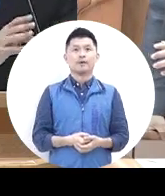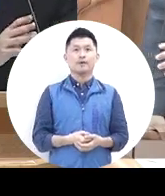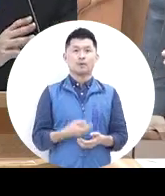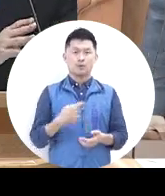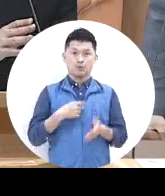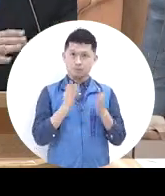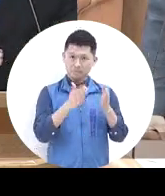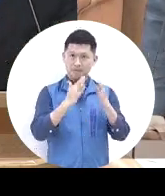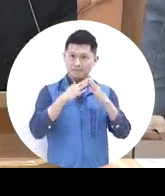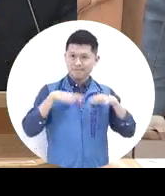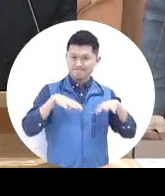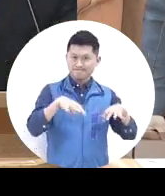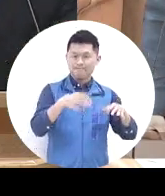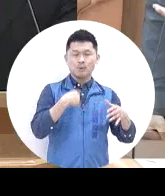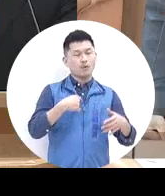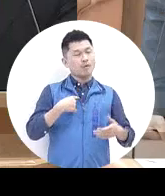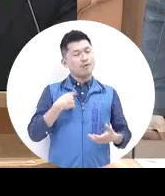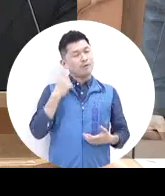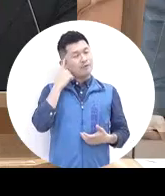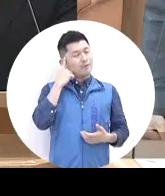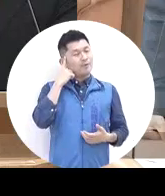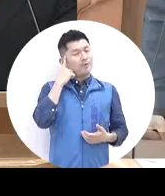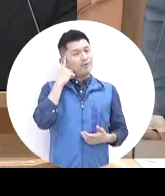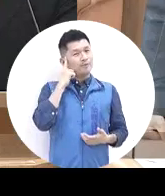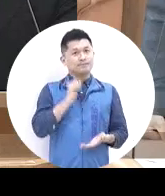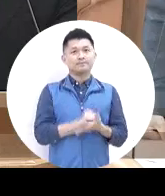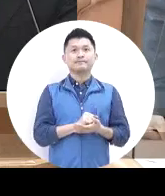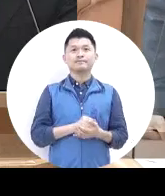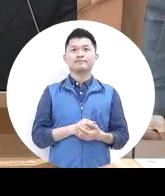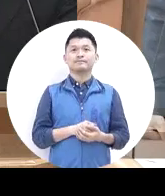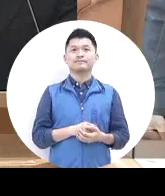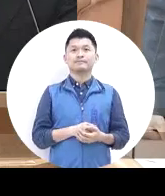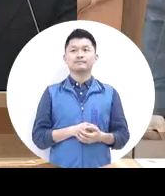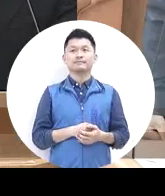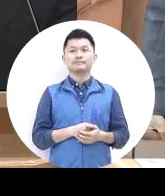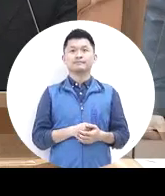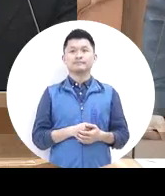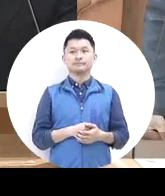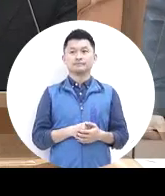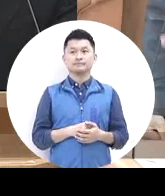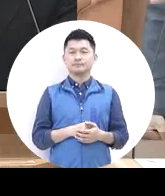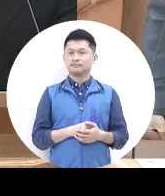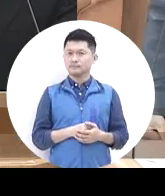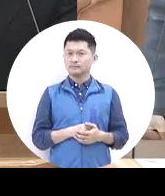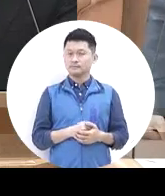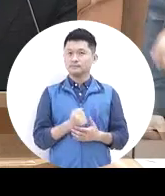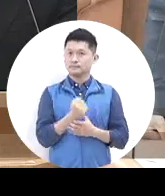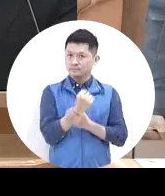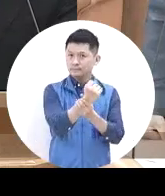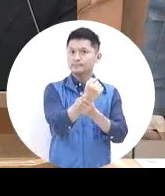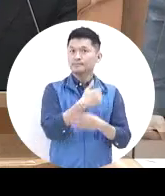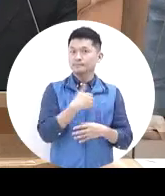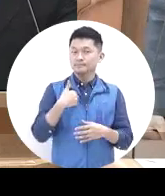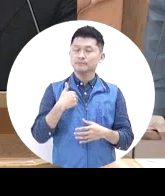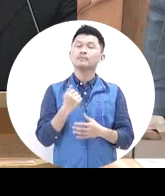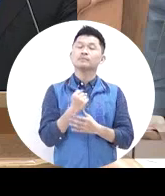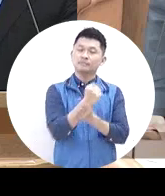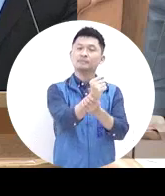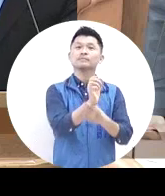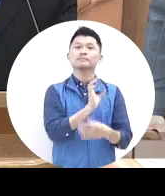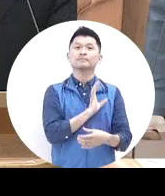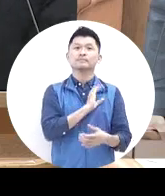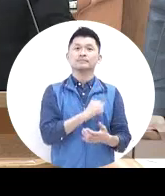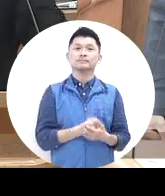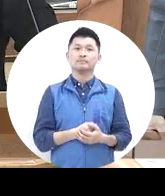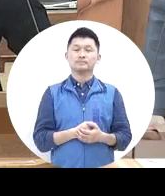就有感情啦。 对啊，因为 主要哈，他现在问题解决了，我能够在预算上支持的，我要尽量支持。 局长也知道，局长应该掌